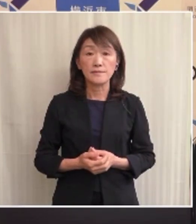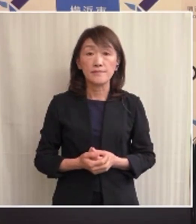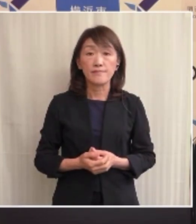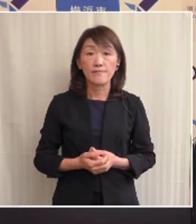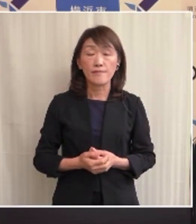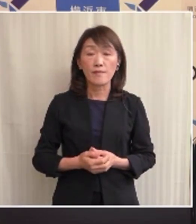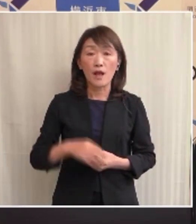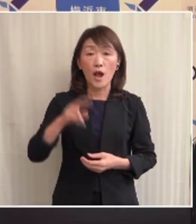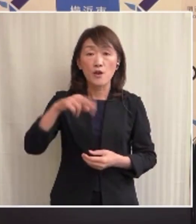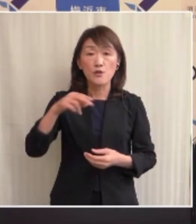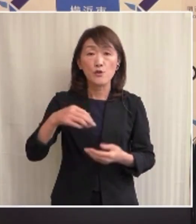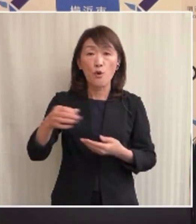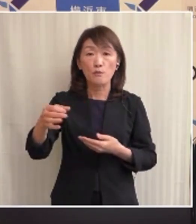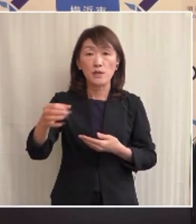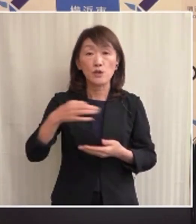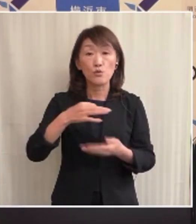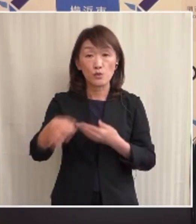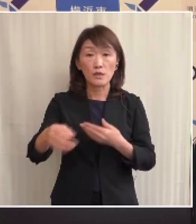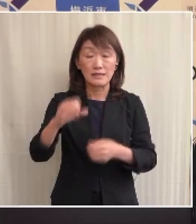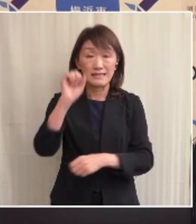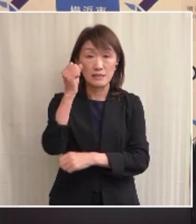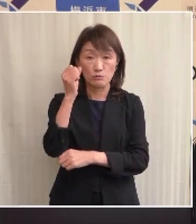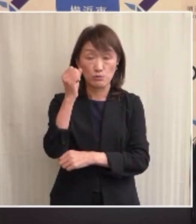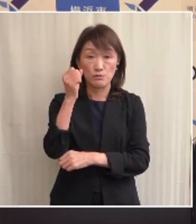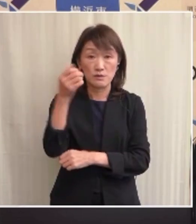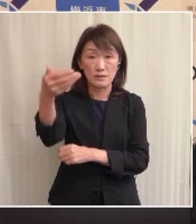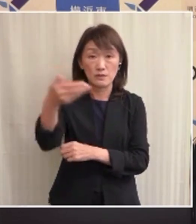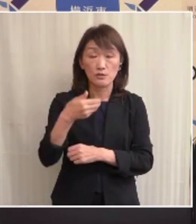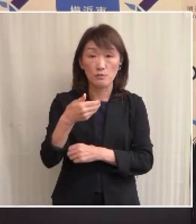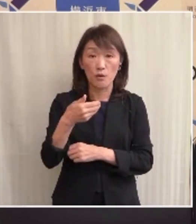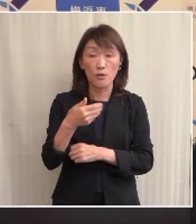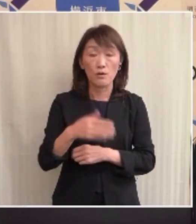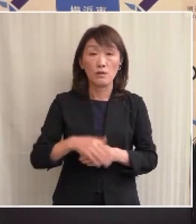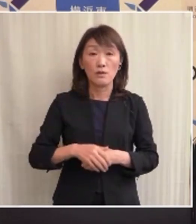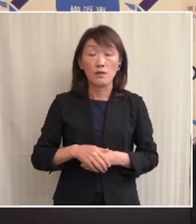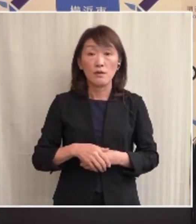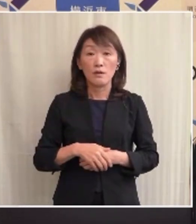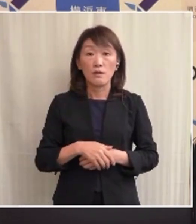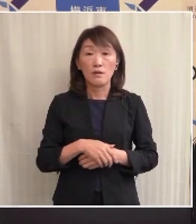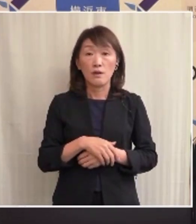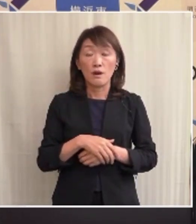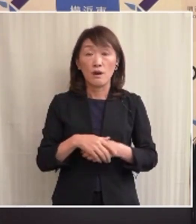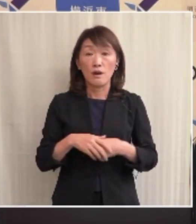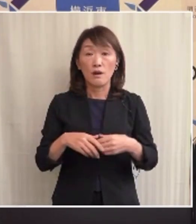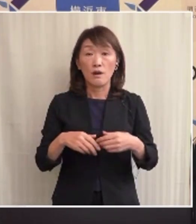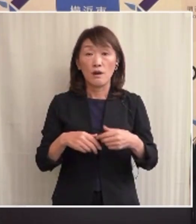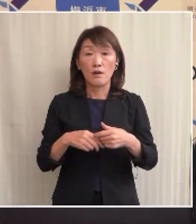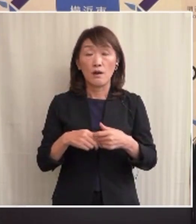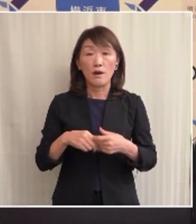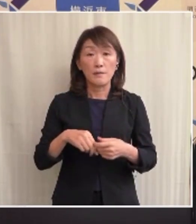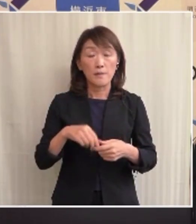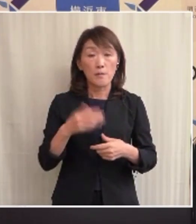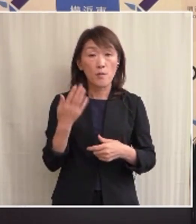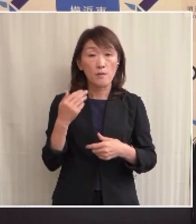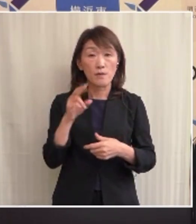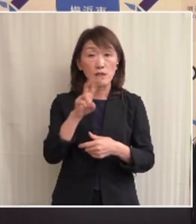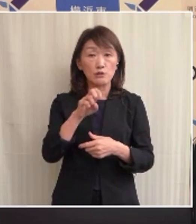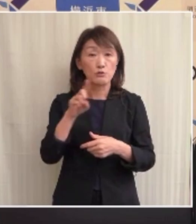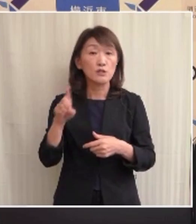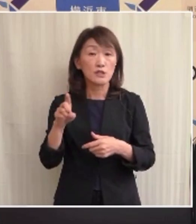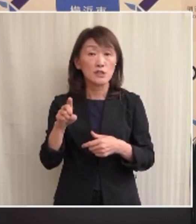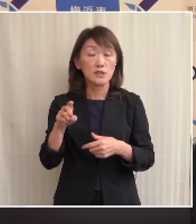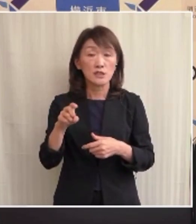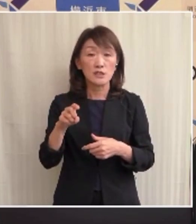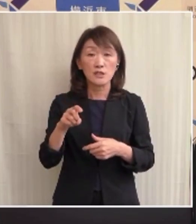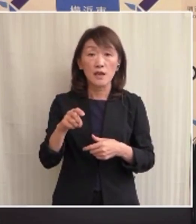読売新聞の田川です。21日にも本日にも、マイナカードの関係で、総点検